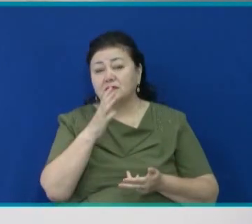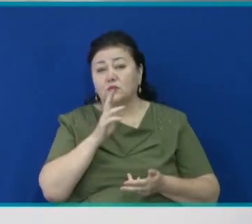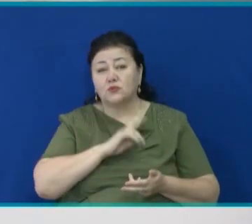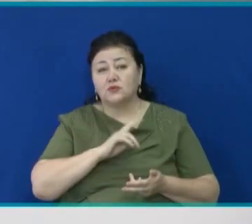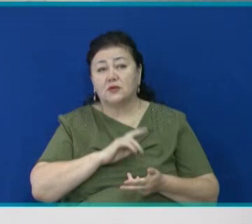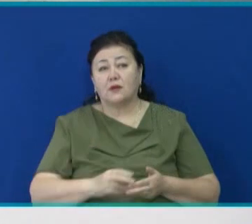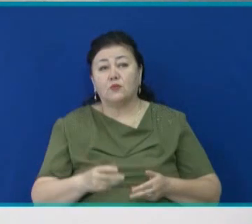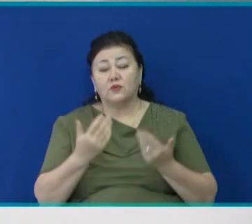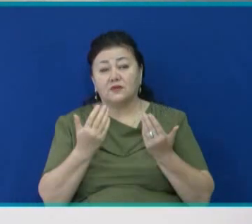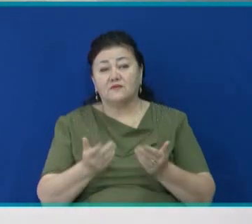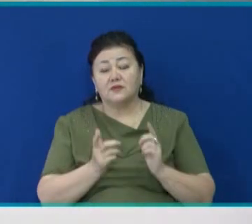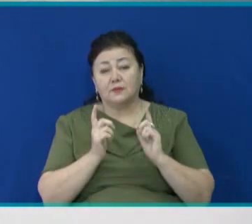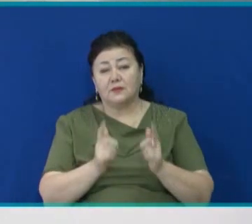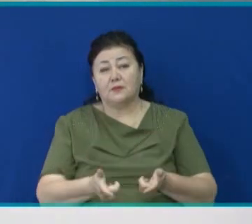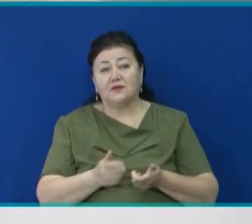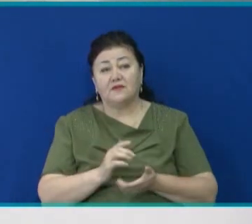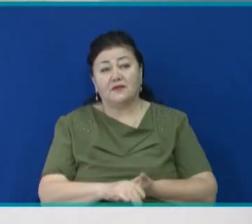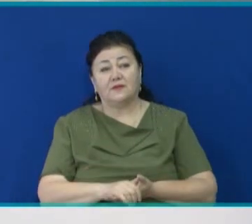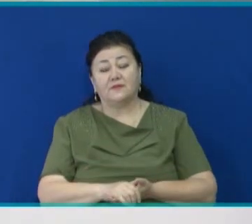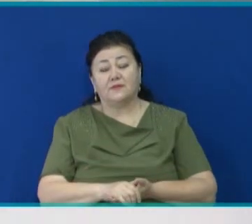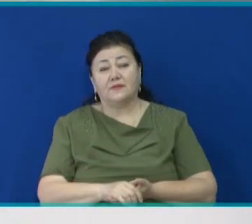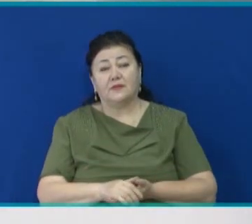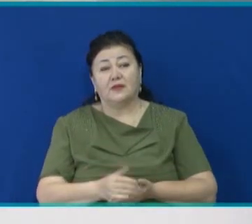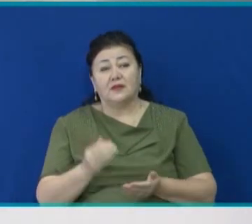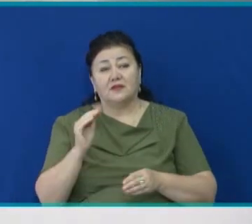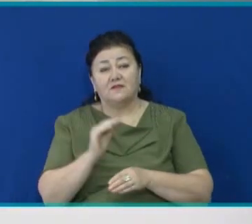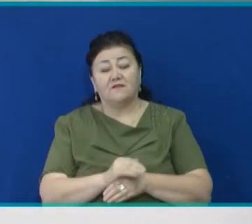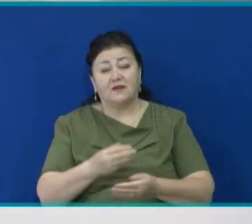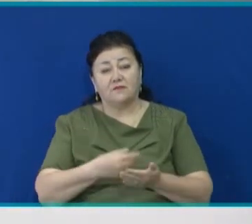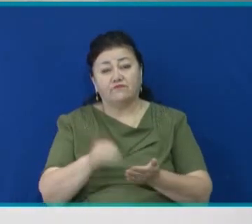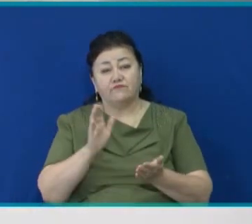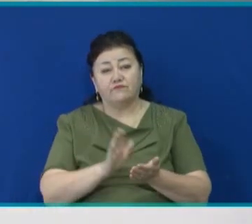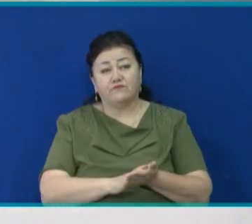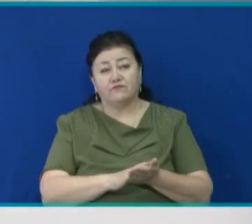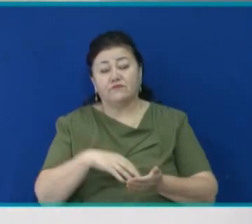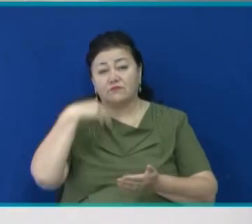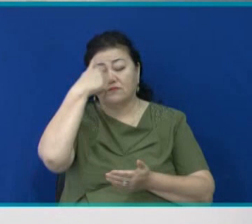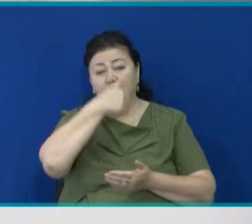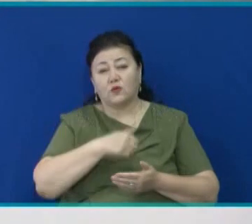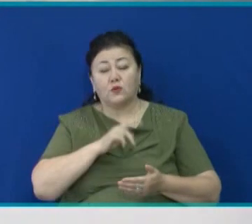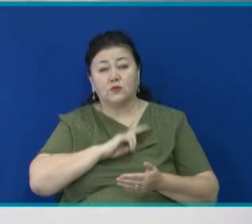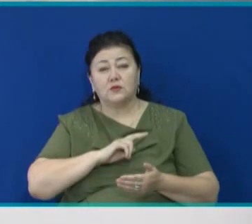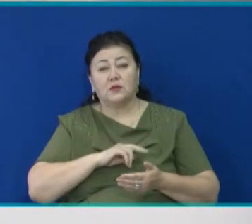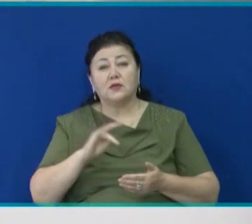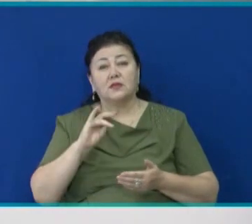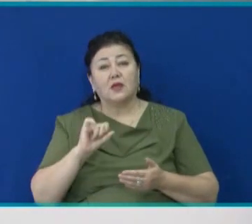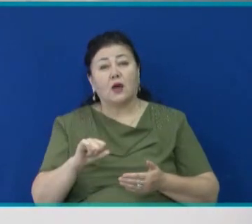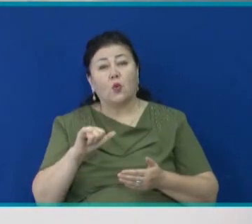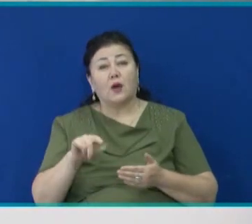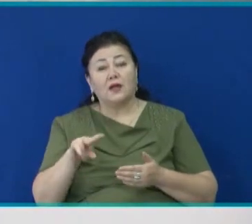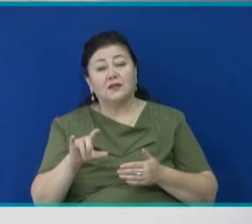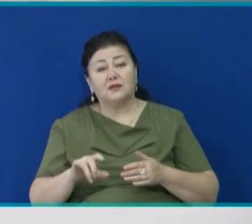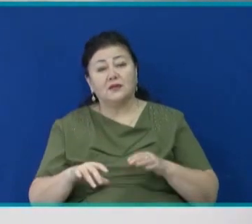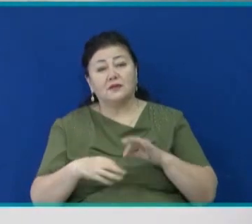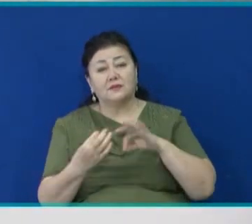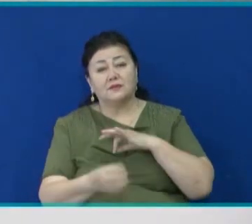должности, сообщает пресс-служба прокуратуры области Абай. Этот факт зафиксирован в годы существования детского дома в Навала. Позже учреждения